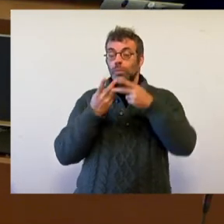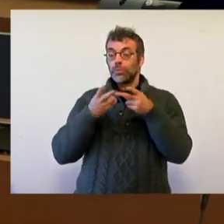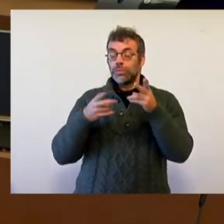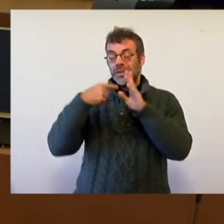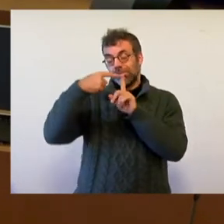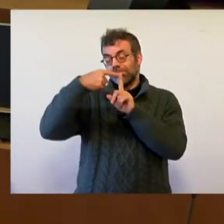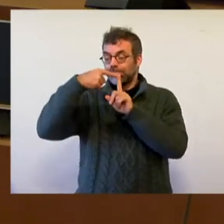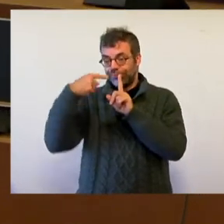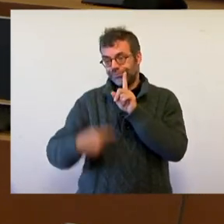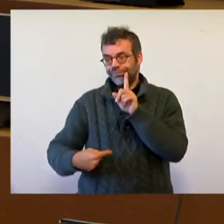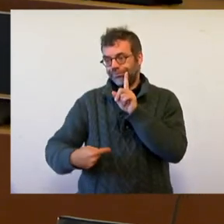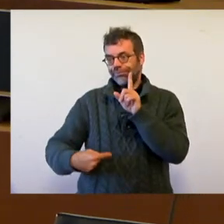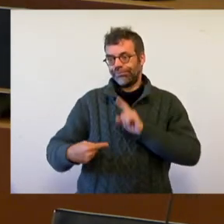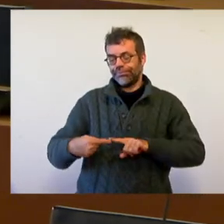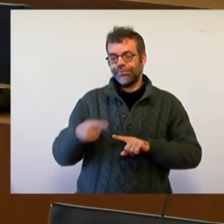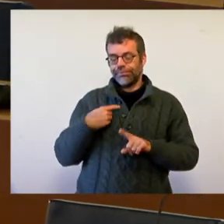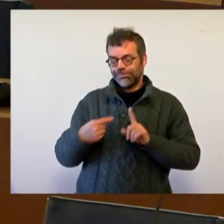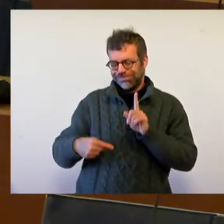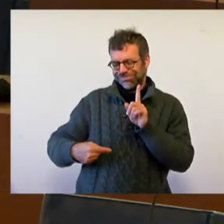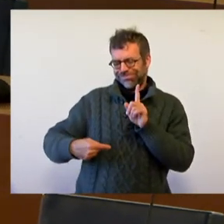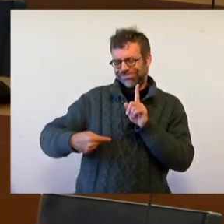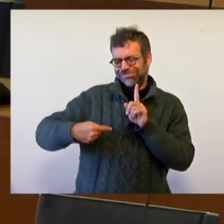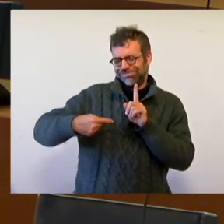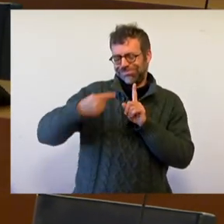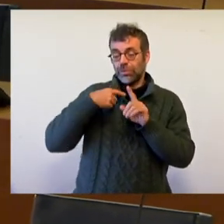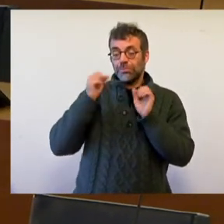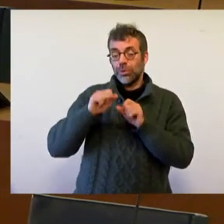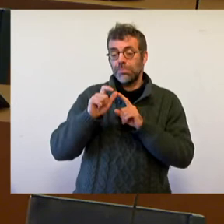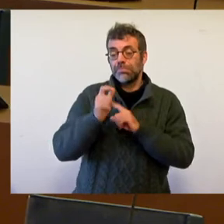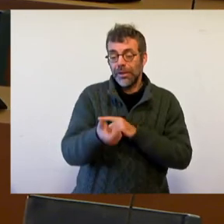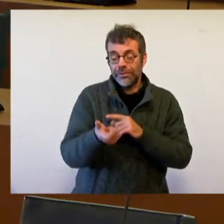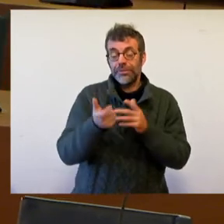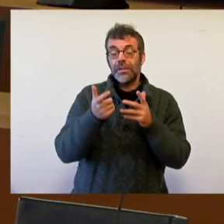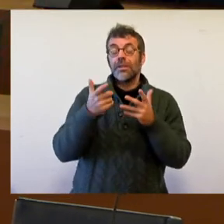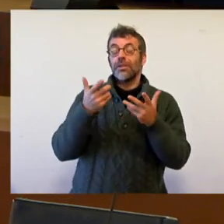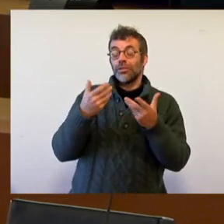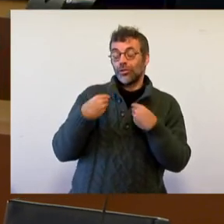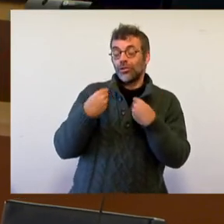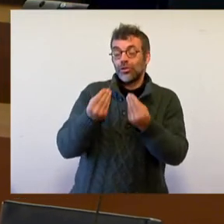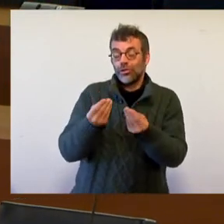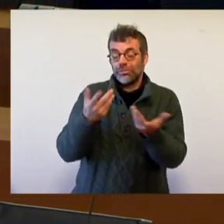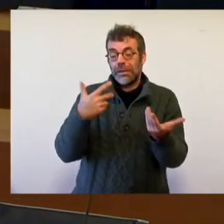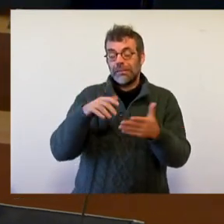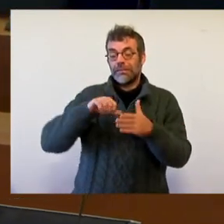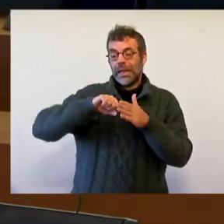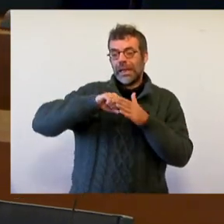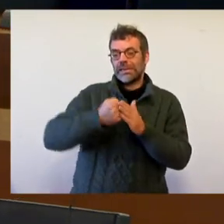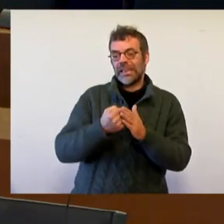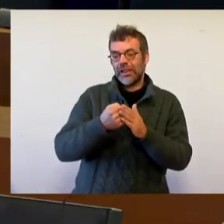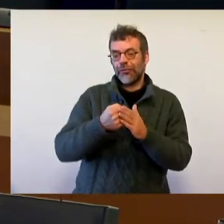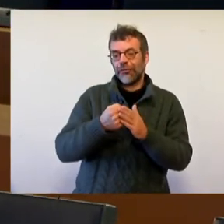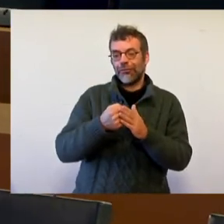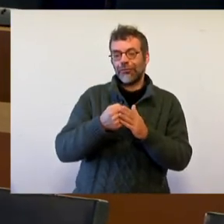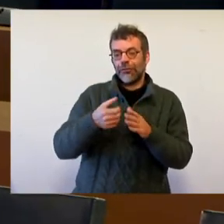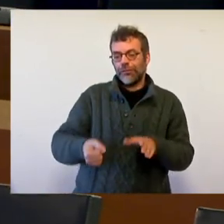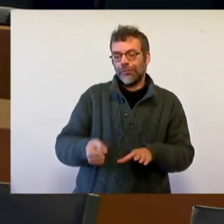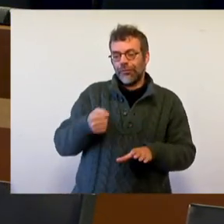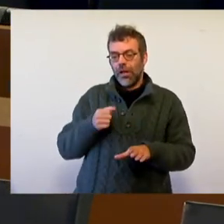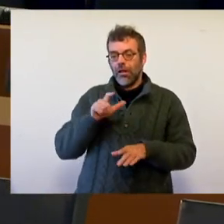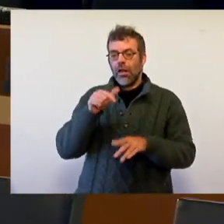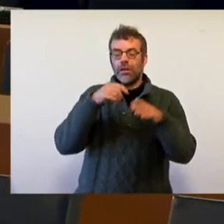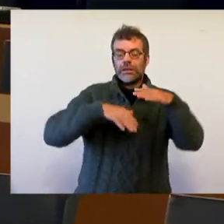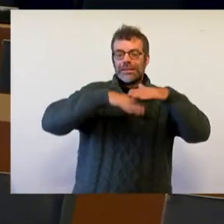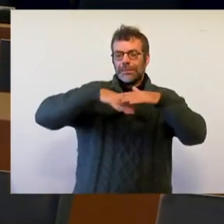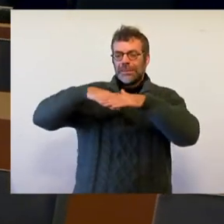l'État de nouveaux dispositifs de restriction de l'évolution des dépenses publiques. Fin de